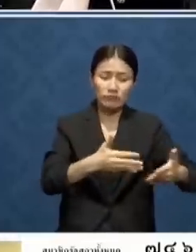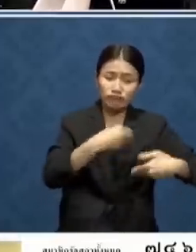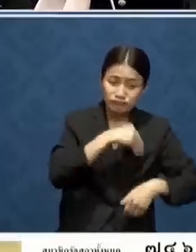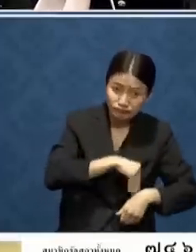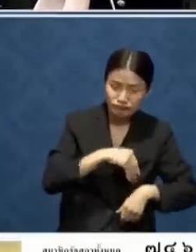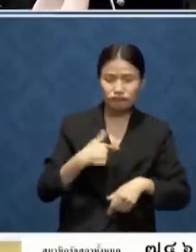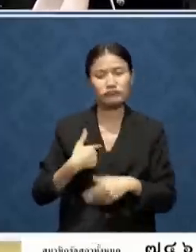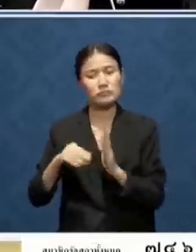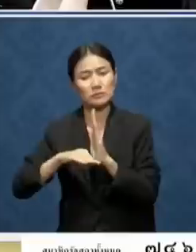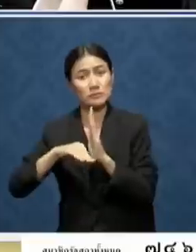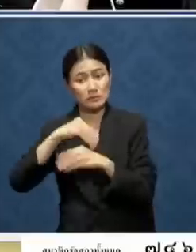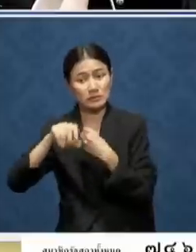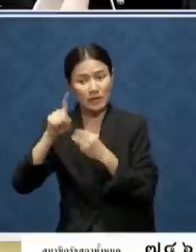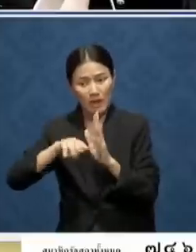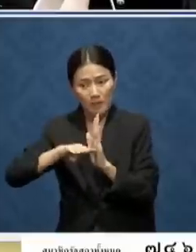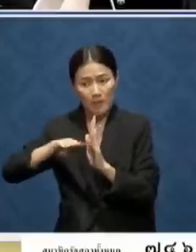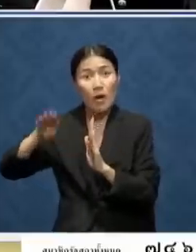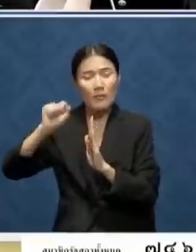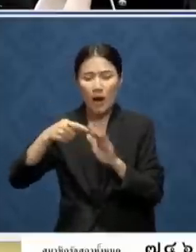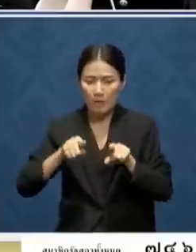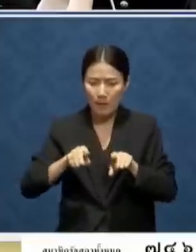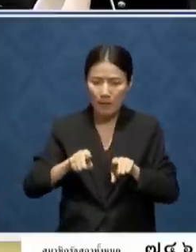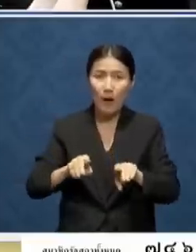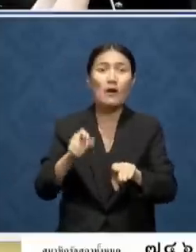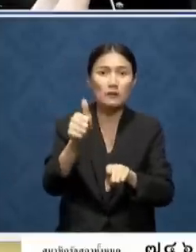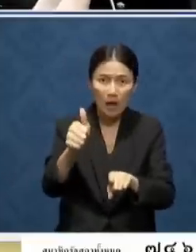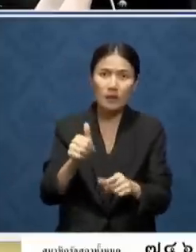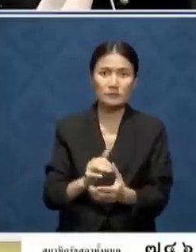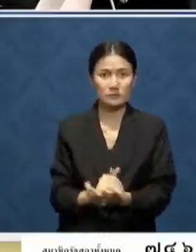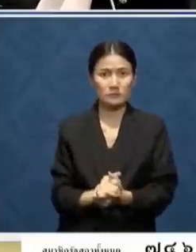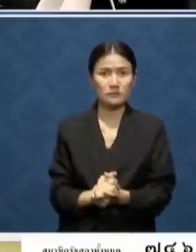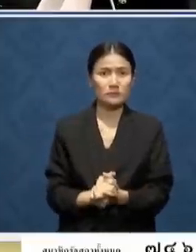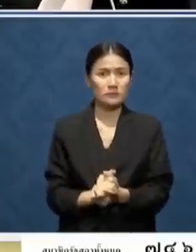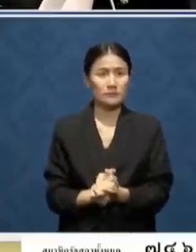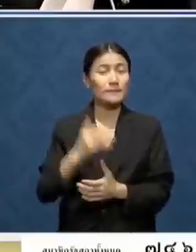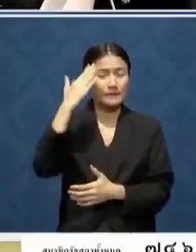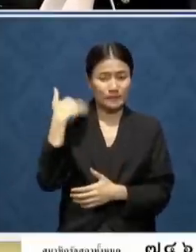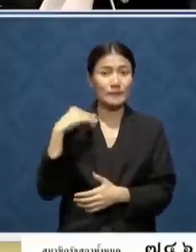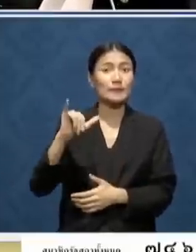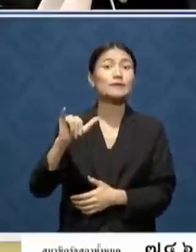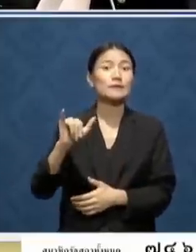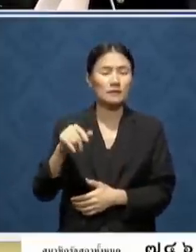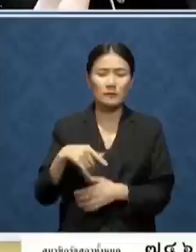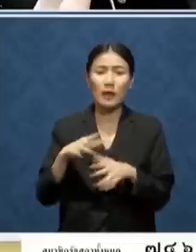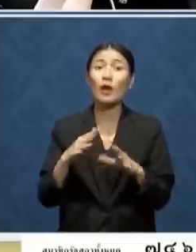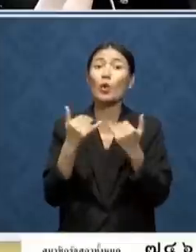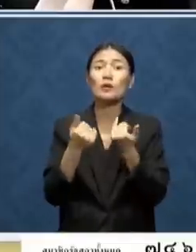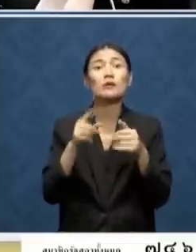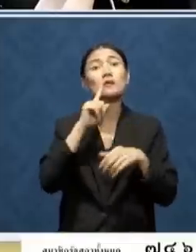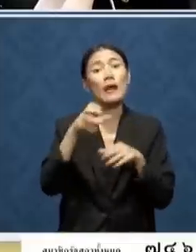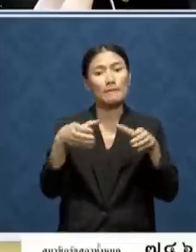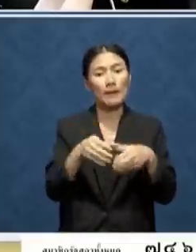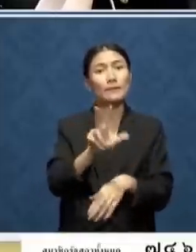รอให้เค้กโตก่อนแล้วค่อยแบ่งนะคะเราสามารถที่จะโตไปแบ่งไปด้วยกันได้คำถามก็คือว่าอุดมการแล้วก็จุดยืนของพรรค